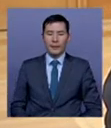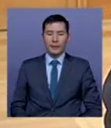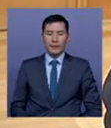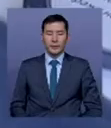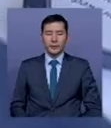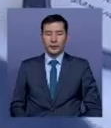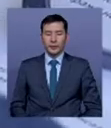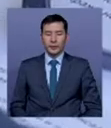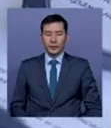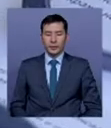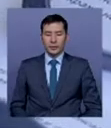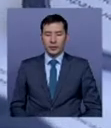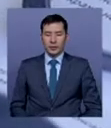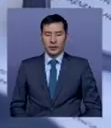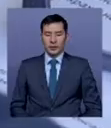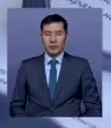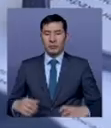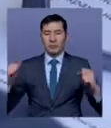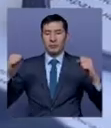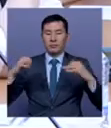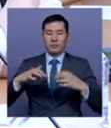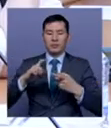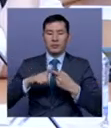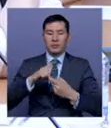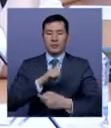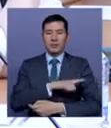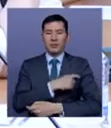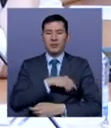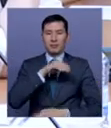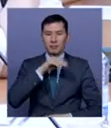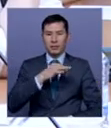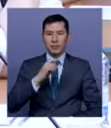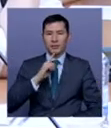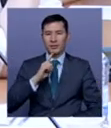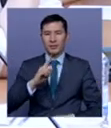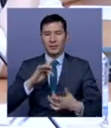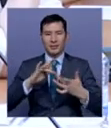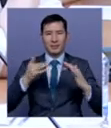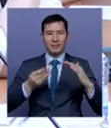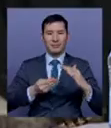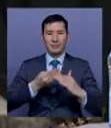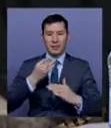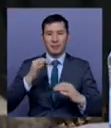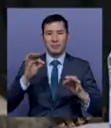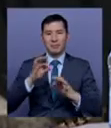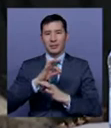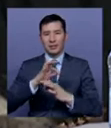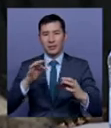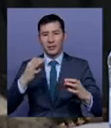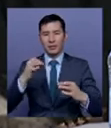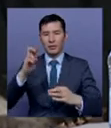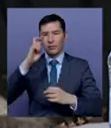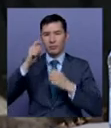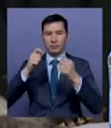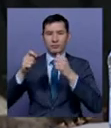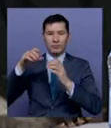көздеп отыр. Жиынға қатысқан медицина мамандары, журналистер, блогерлер мен өнер жұлдыздары сонда мемлекеттік ұйым